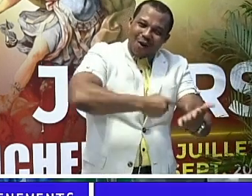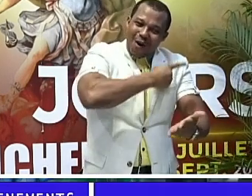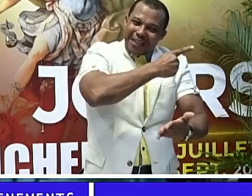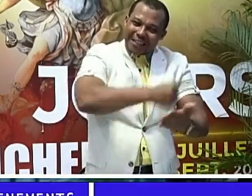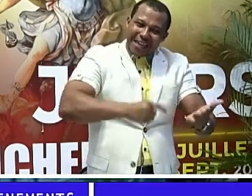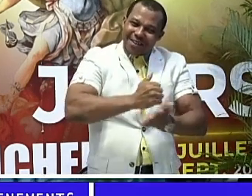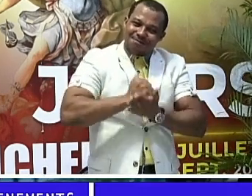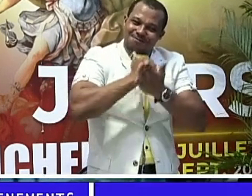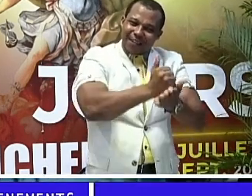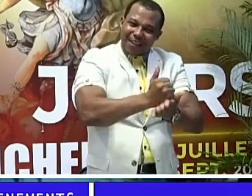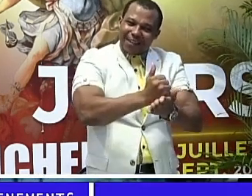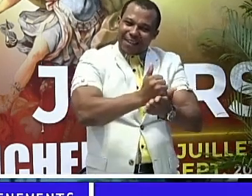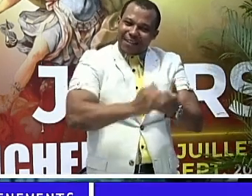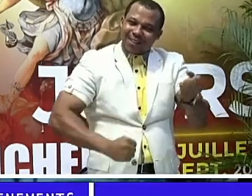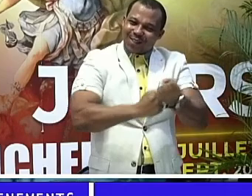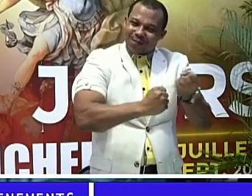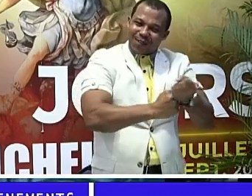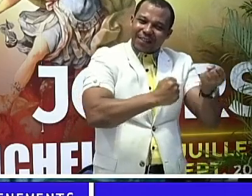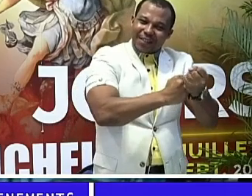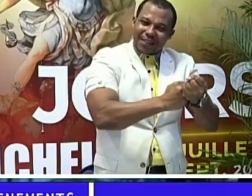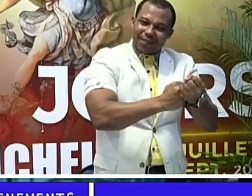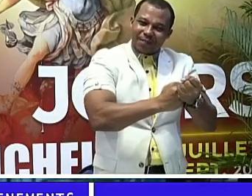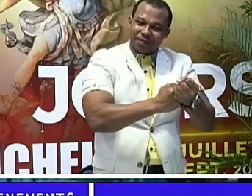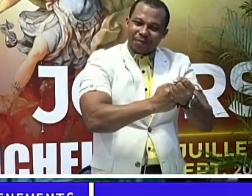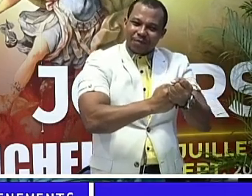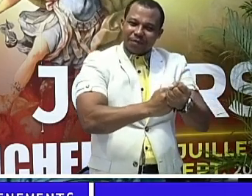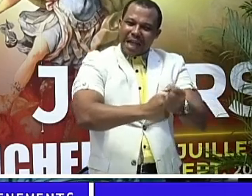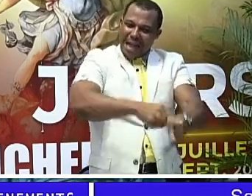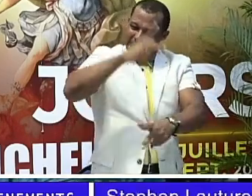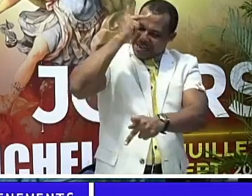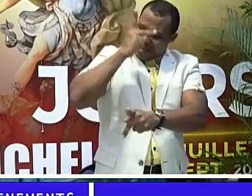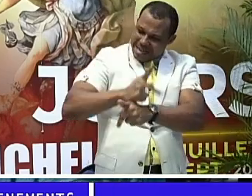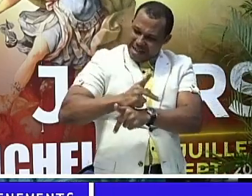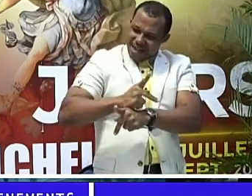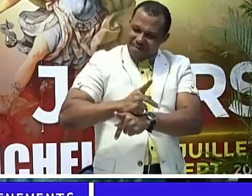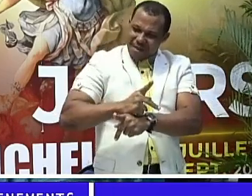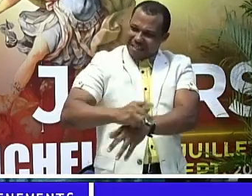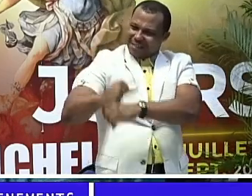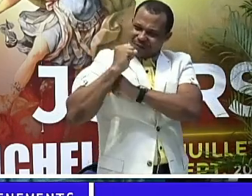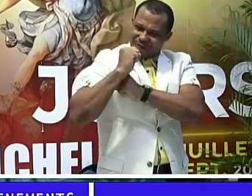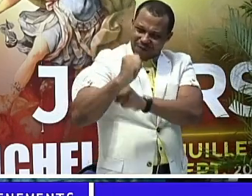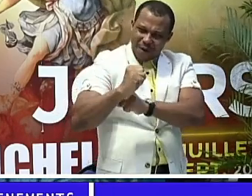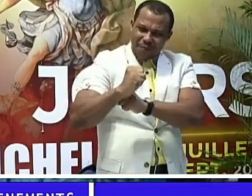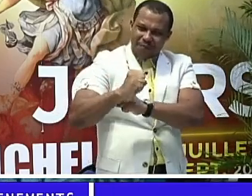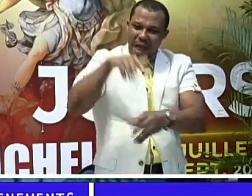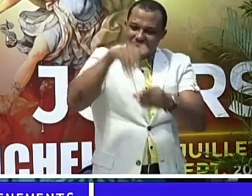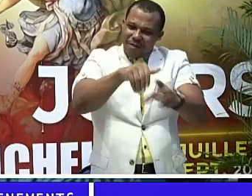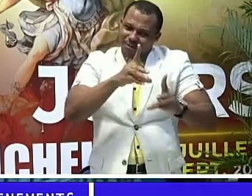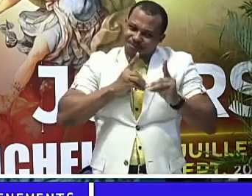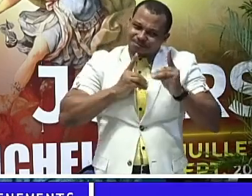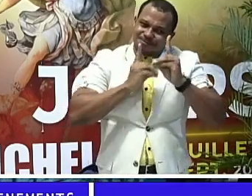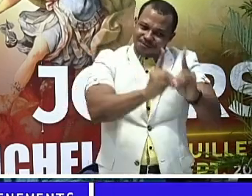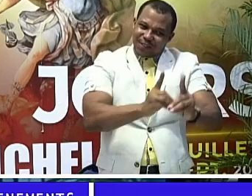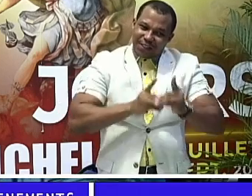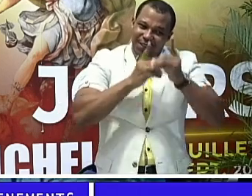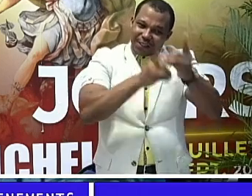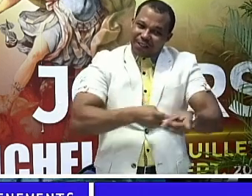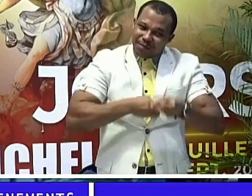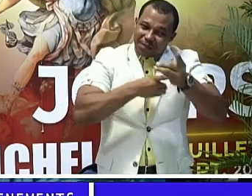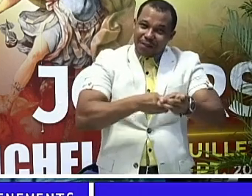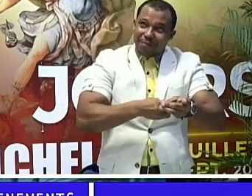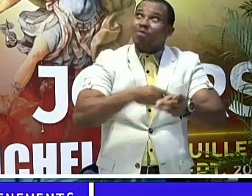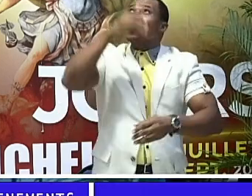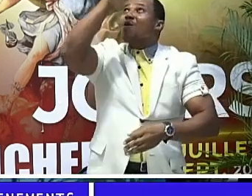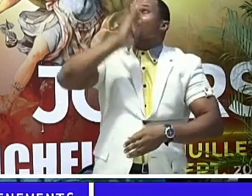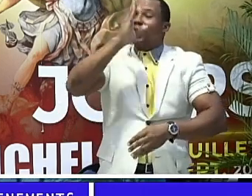toute petite li accepter. Kembe fèm nan discipline nan. Bon Dieu offre tête li ba nou